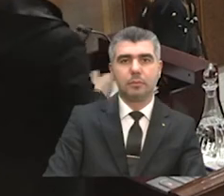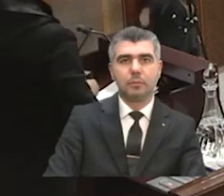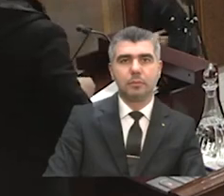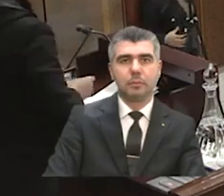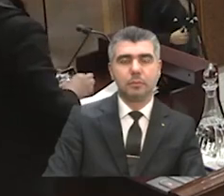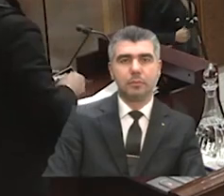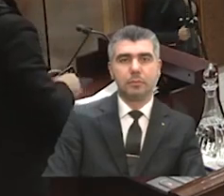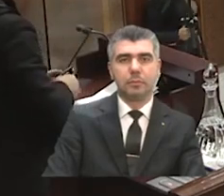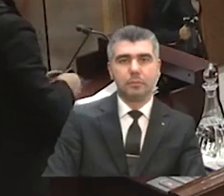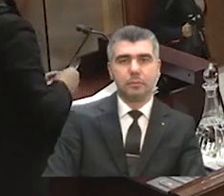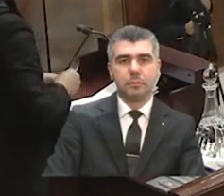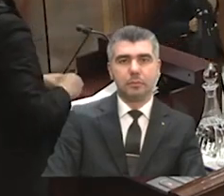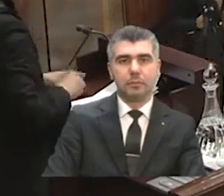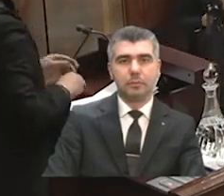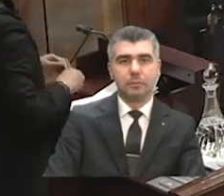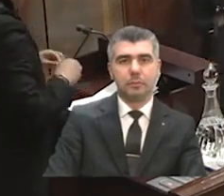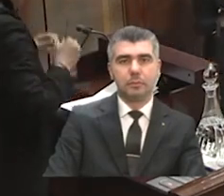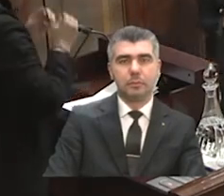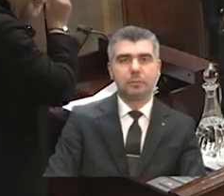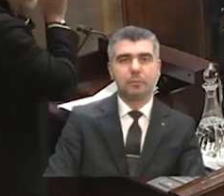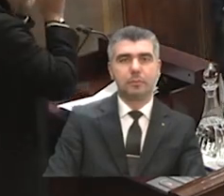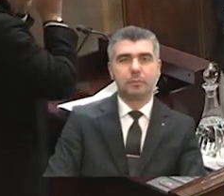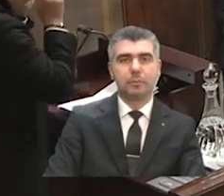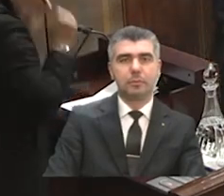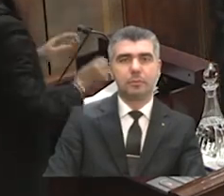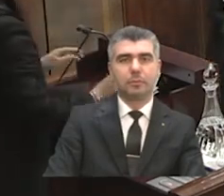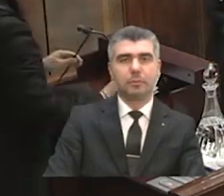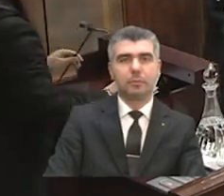Président. Ceux qui n'ont pas encore